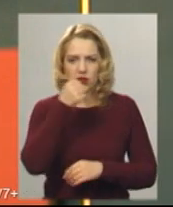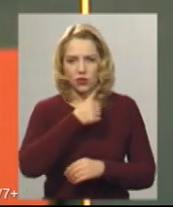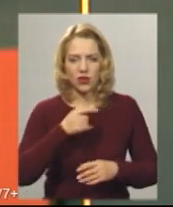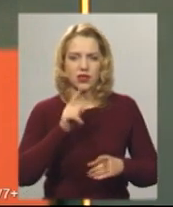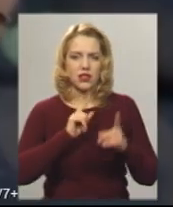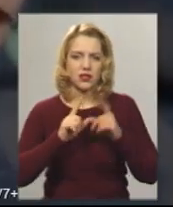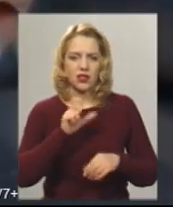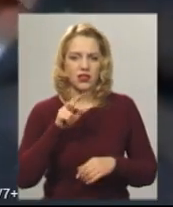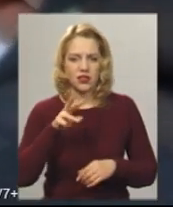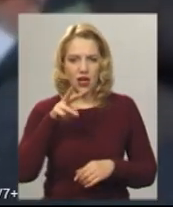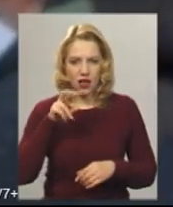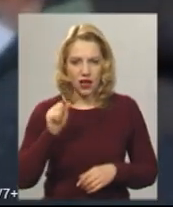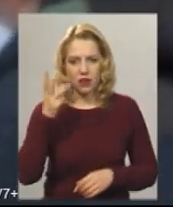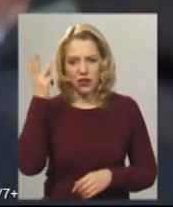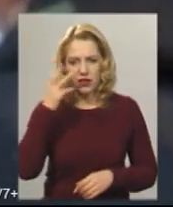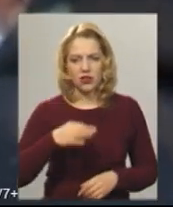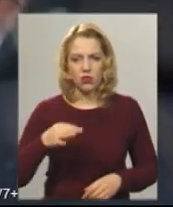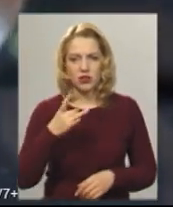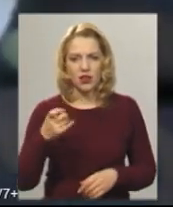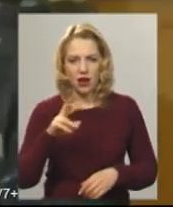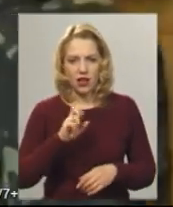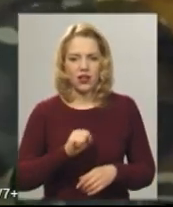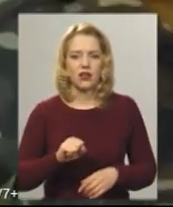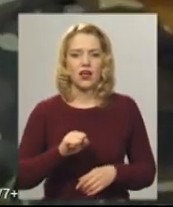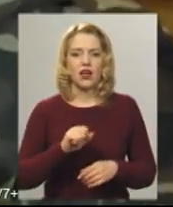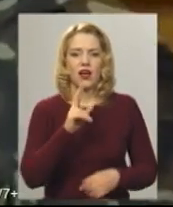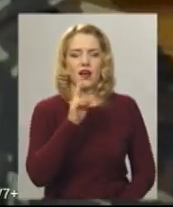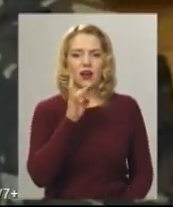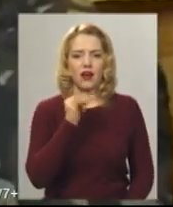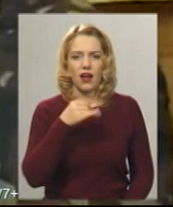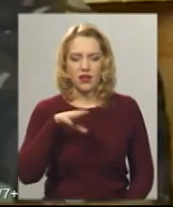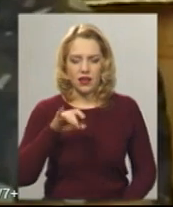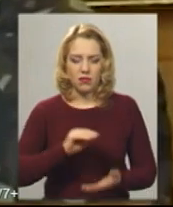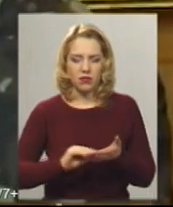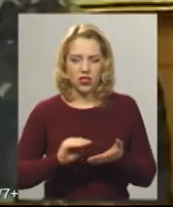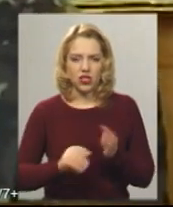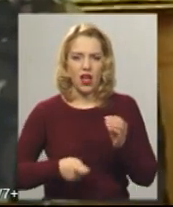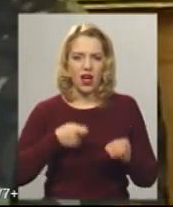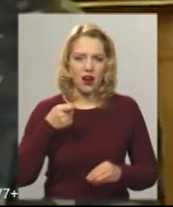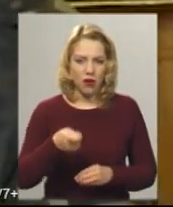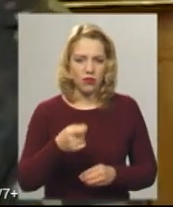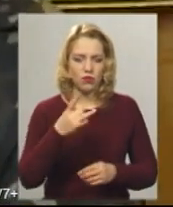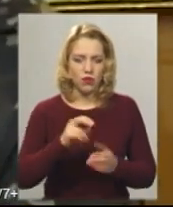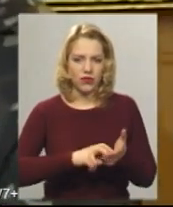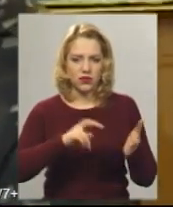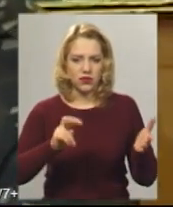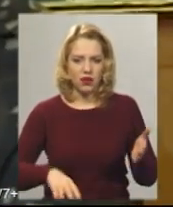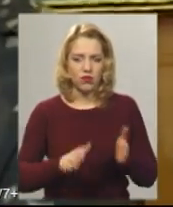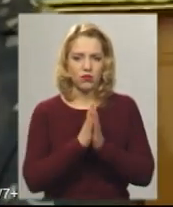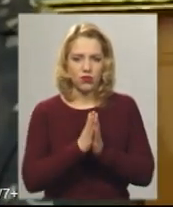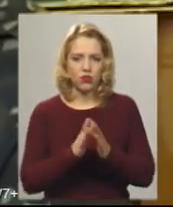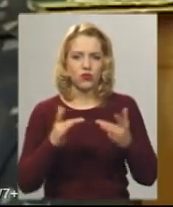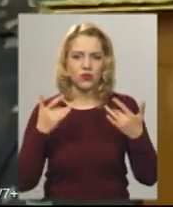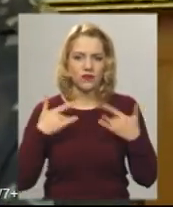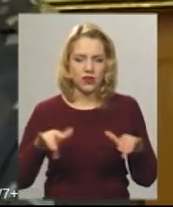залі Хмельницької обласної ради Віктор Крайтор пише рапорт про відставку. Рапорт, прошу вашу дозвілу звільнити мене з органів СБУ в зв